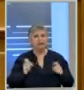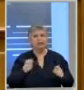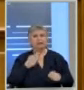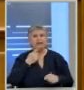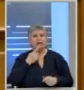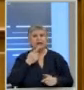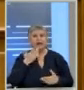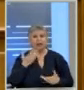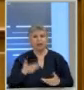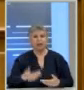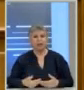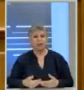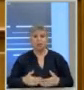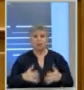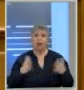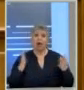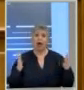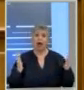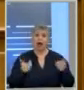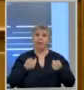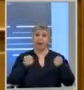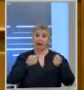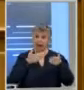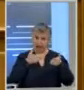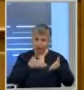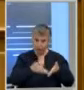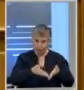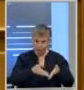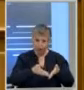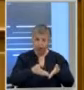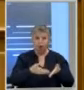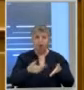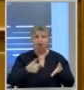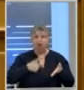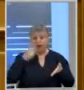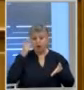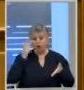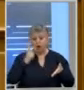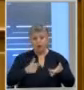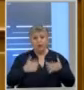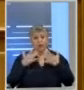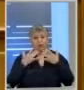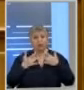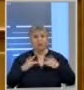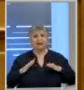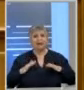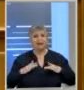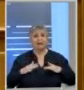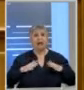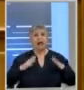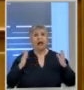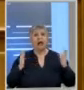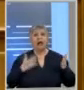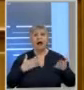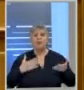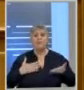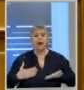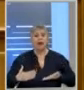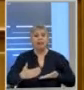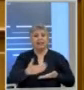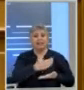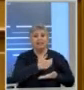Ότι θα παραιτηθεί αν το αφορολόγητο πέσει κάτω από τις 9.000 ευρώ.